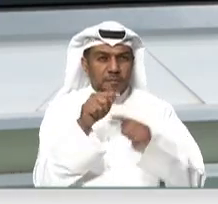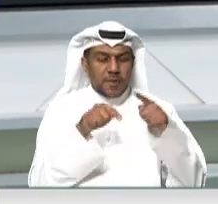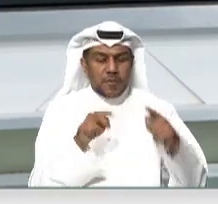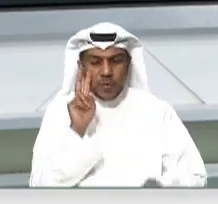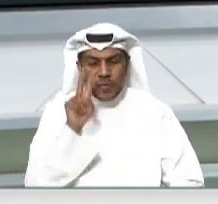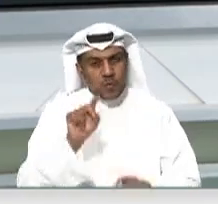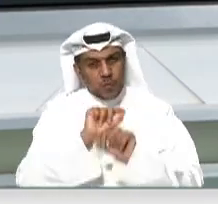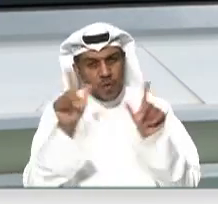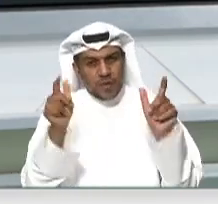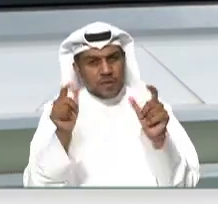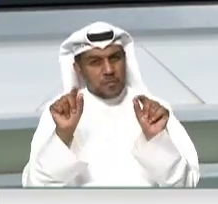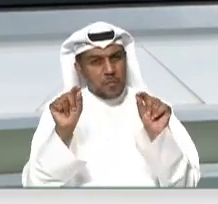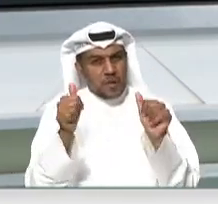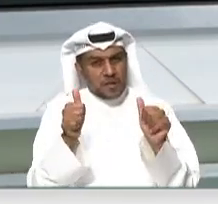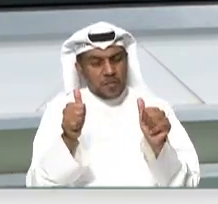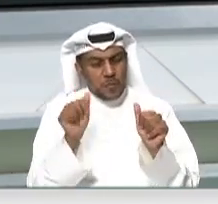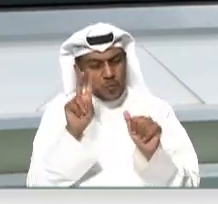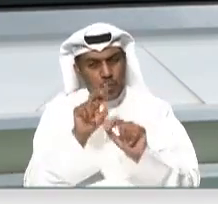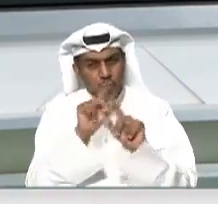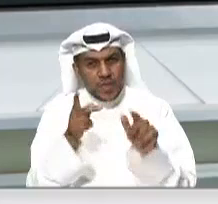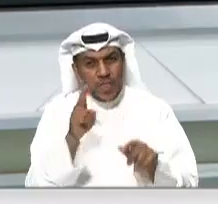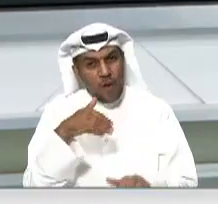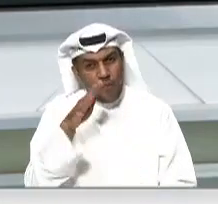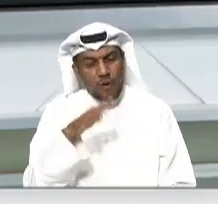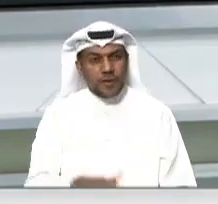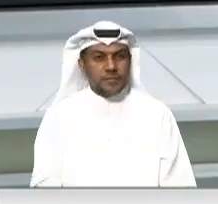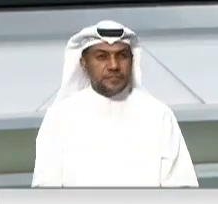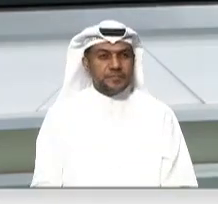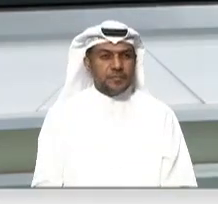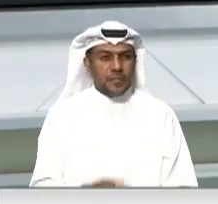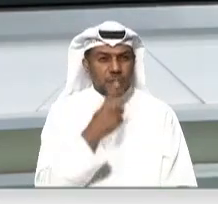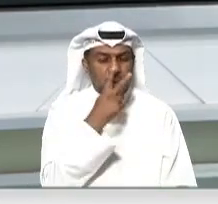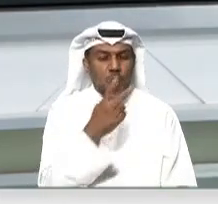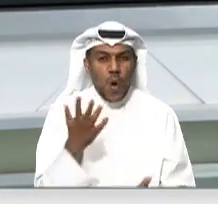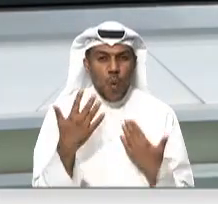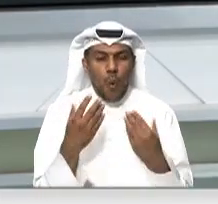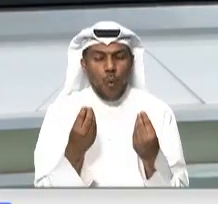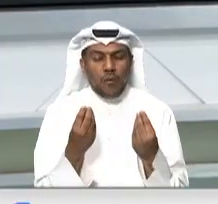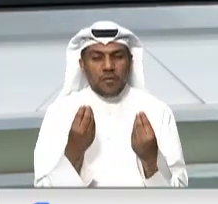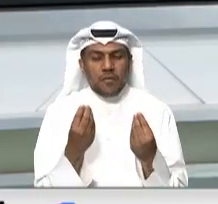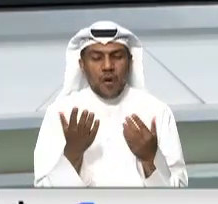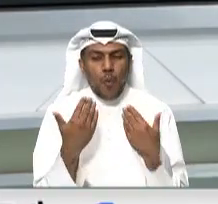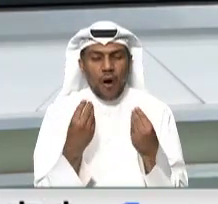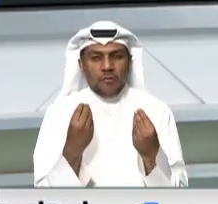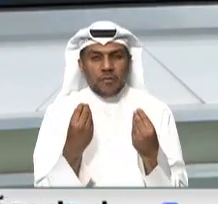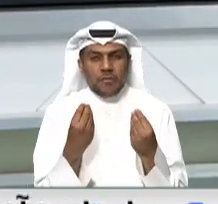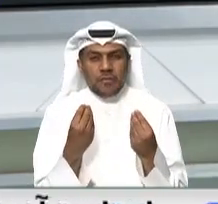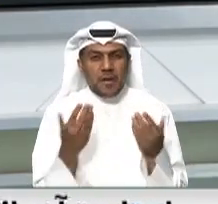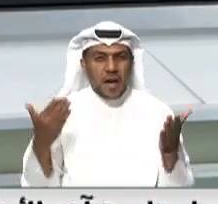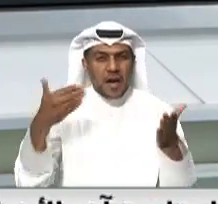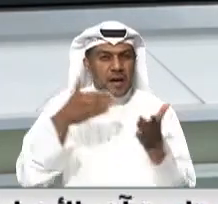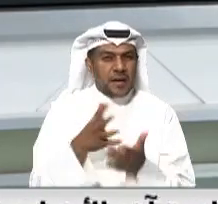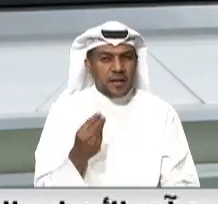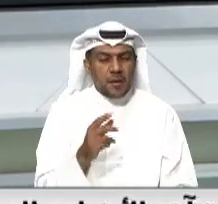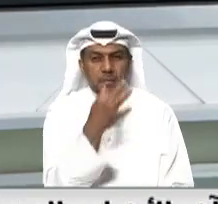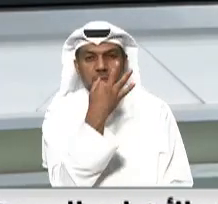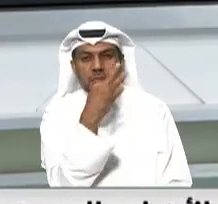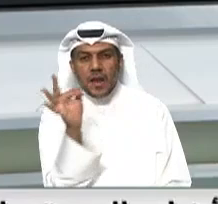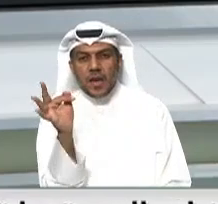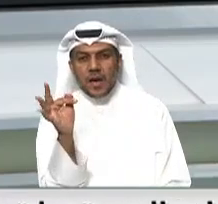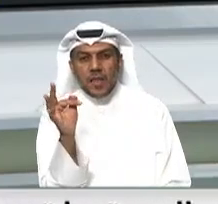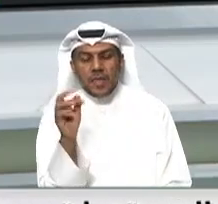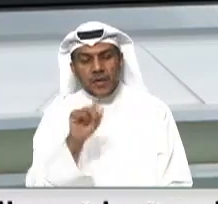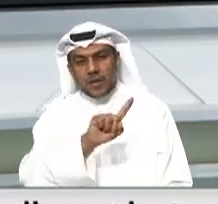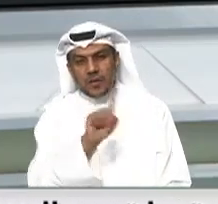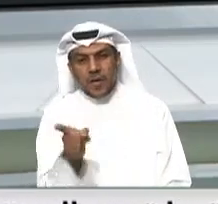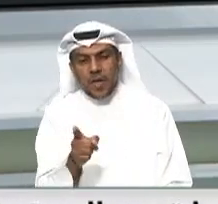ممتازه اكثر من 12 كيلو متر الرياح راح تستمر خفيفه الى معتدله السرعه بوجه عام كحد اقصى في سرعتها 30 كيلو متر في الساعه